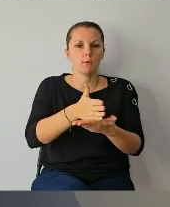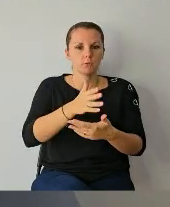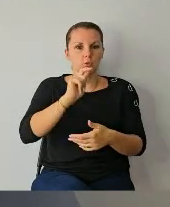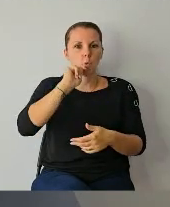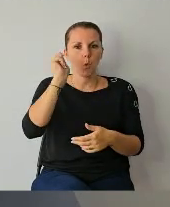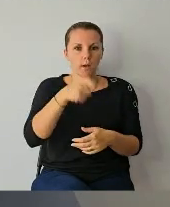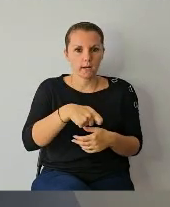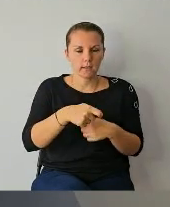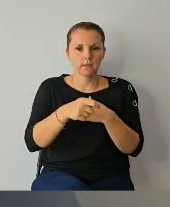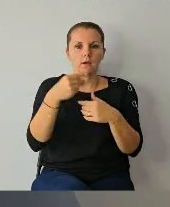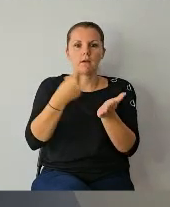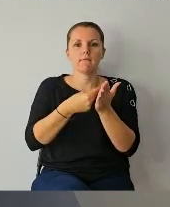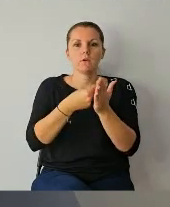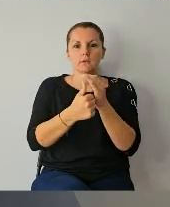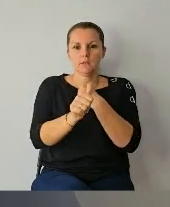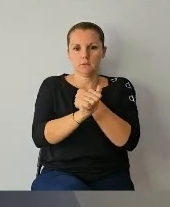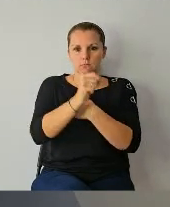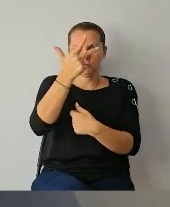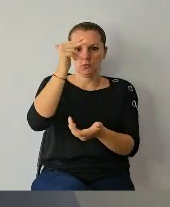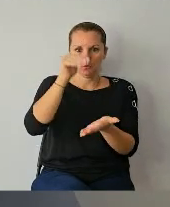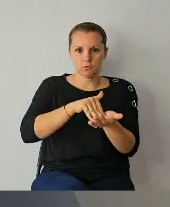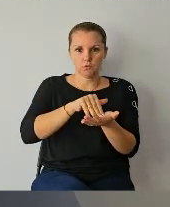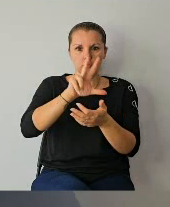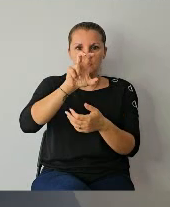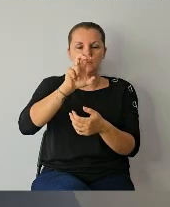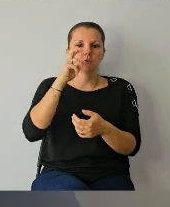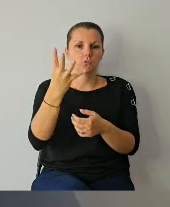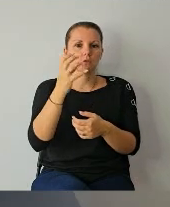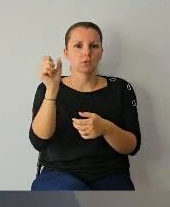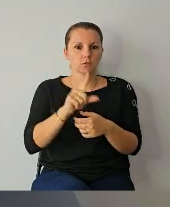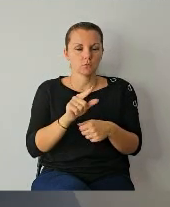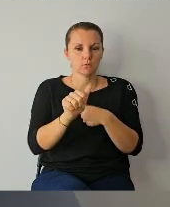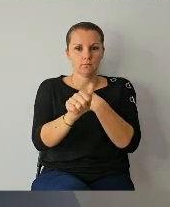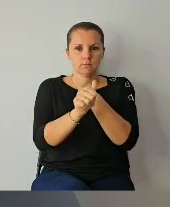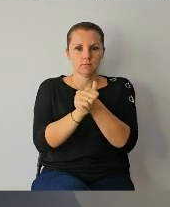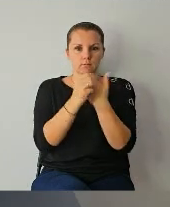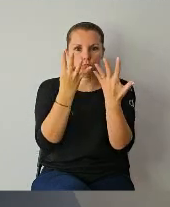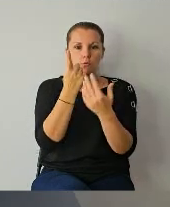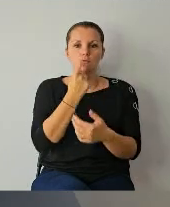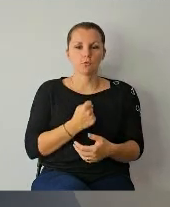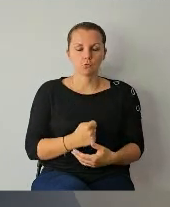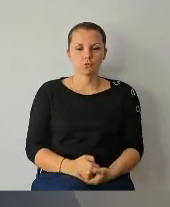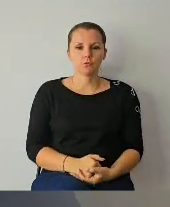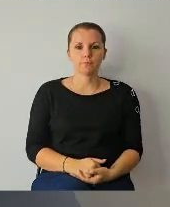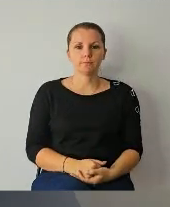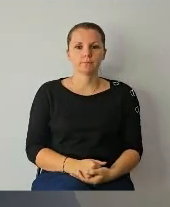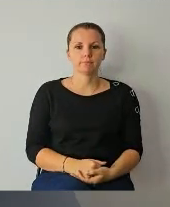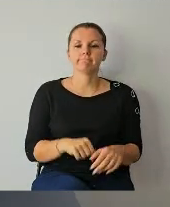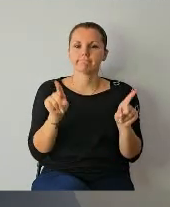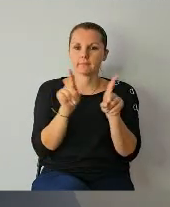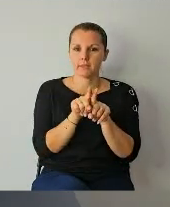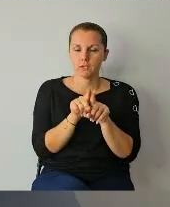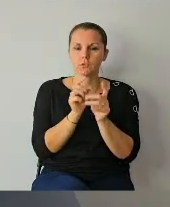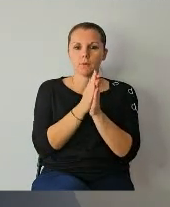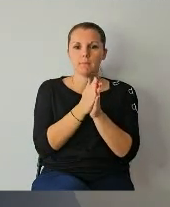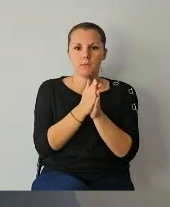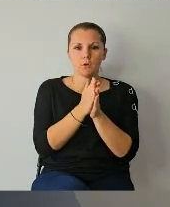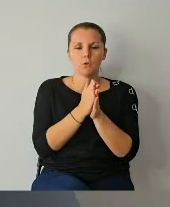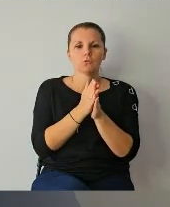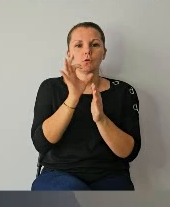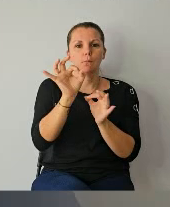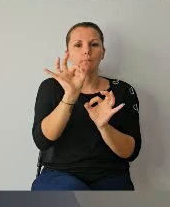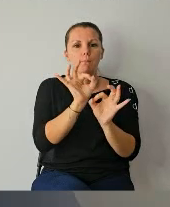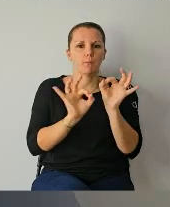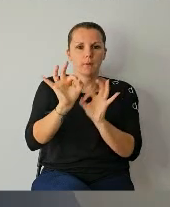o kwotę 63 304 zł i 69 groszy. Jednocześnie proszę o